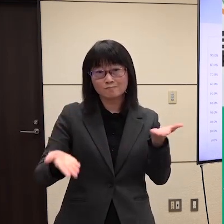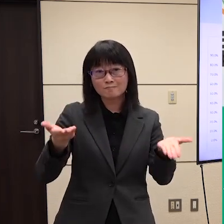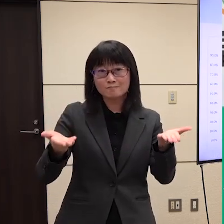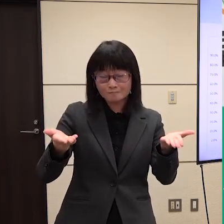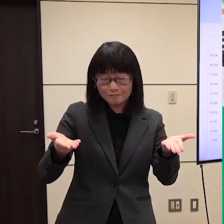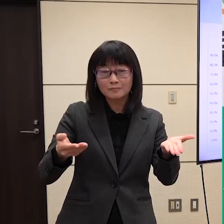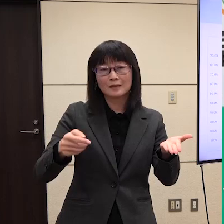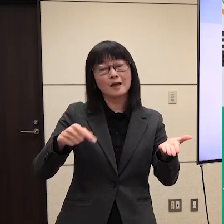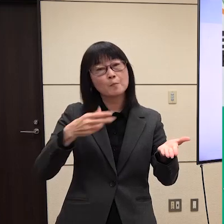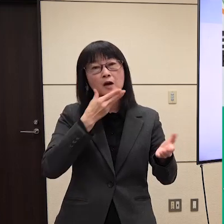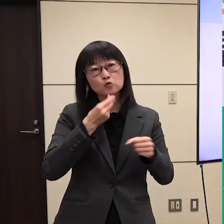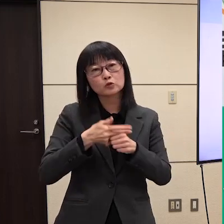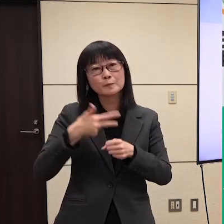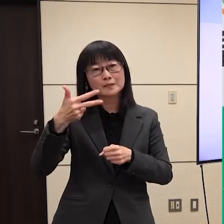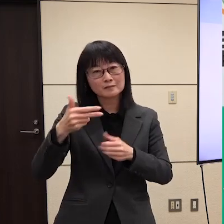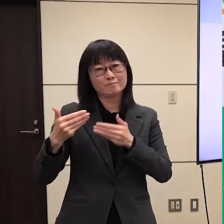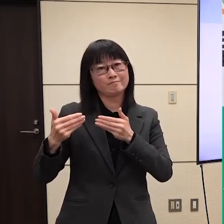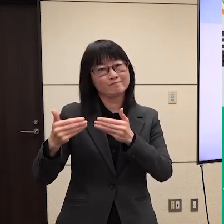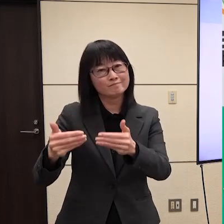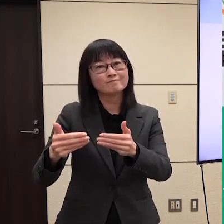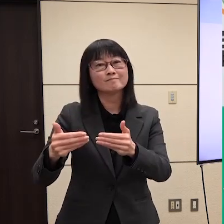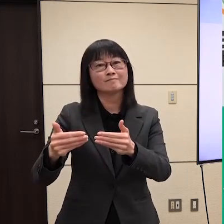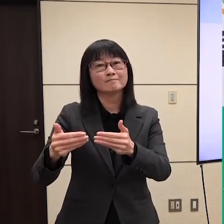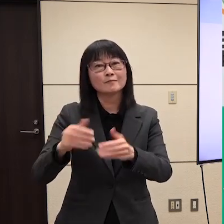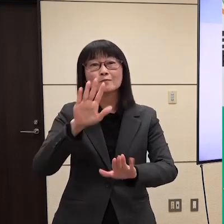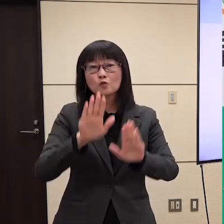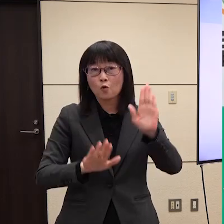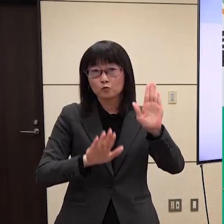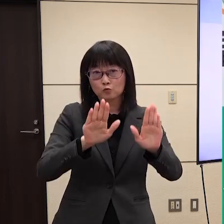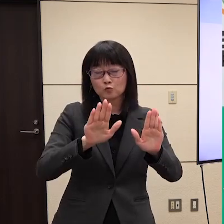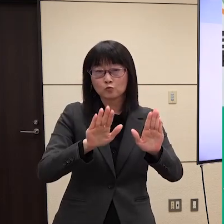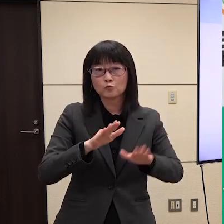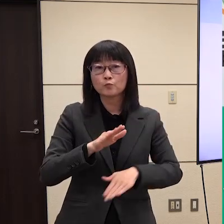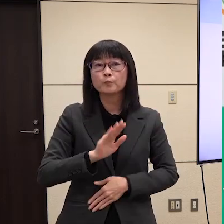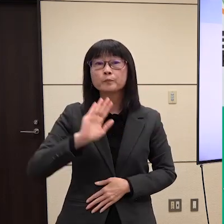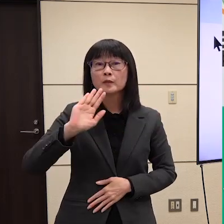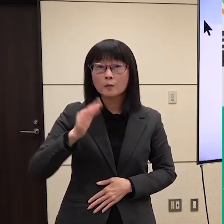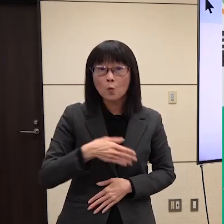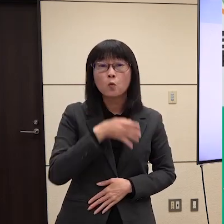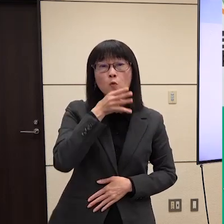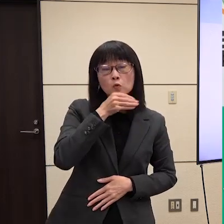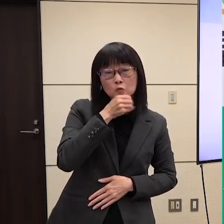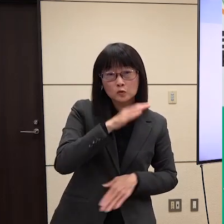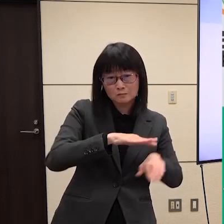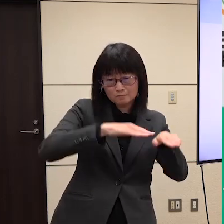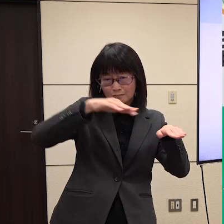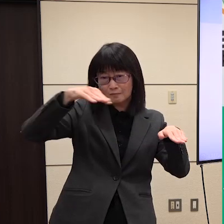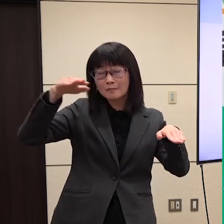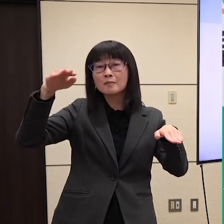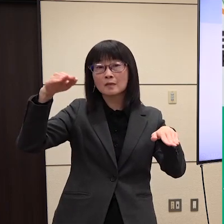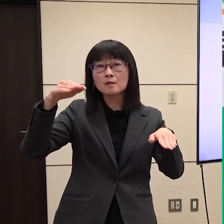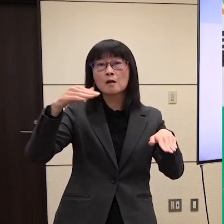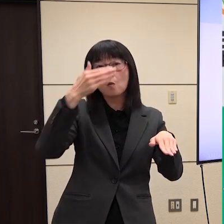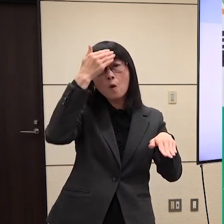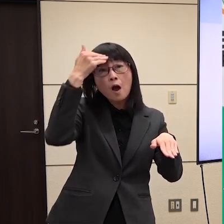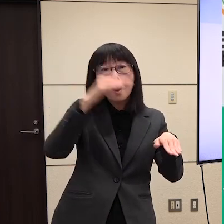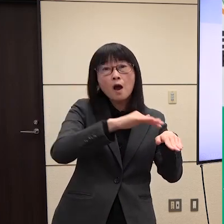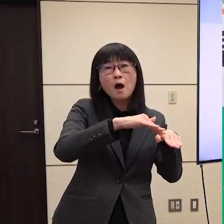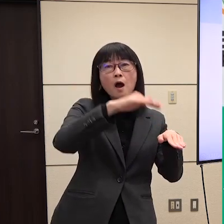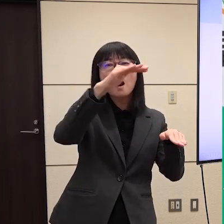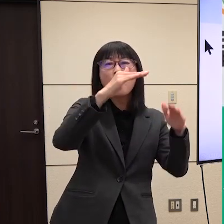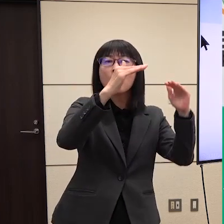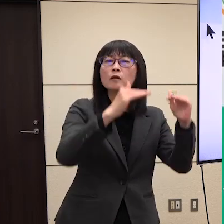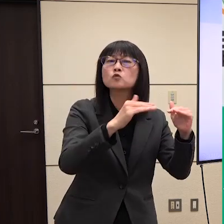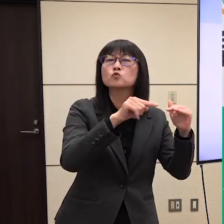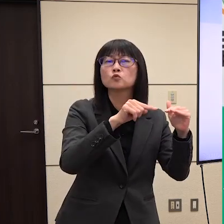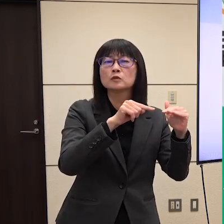状況なんですが、年齢別で見ると、我々実はこの若い世代が意外と低い